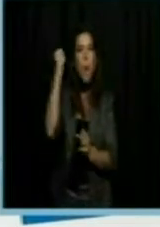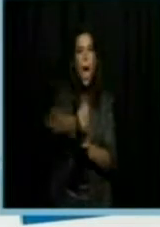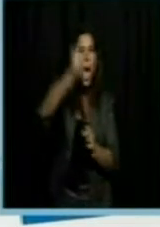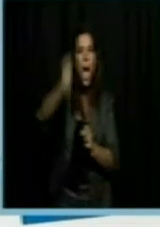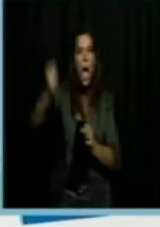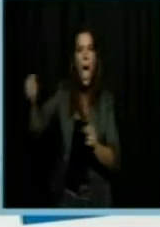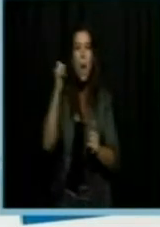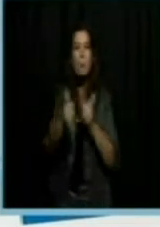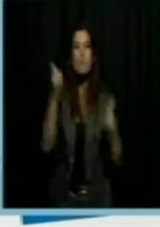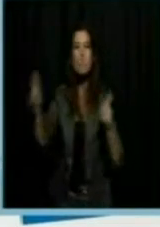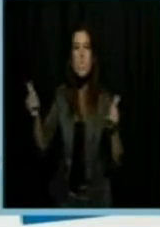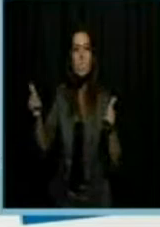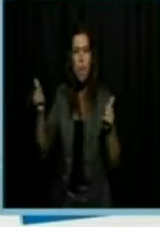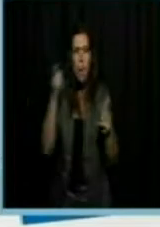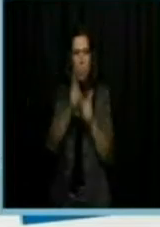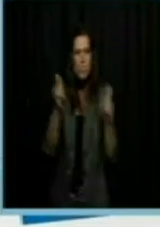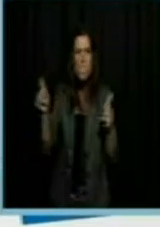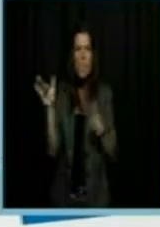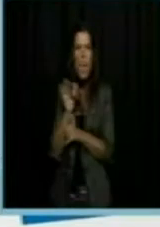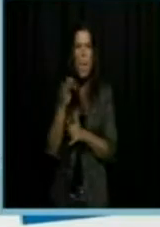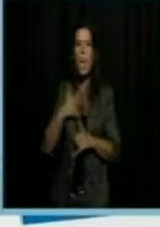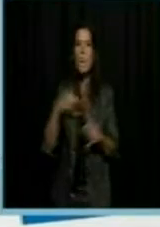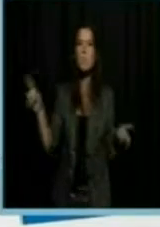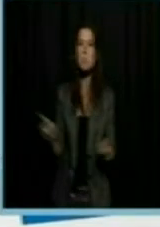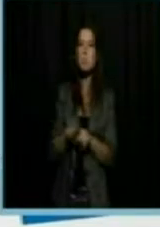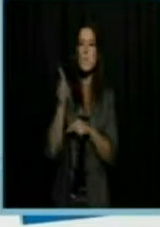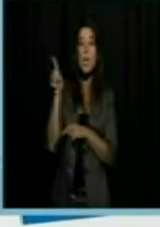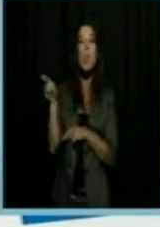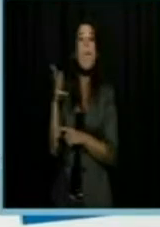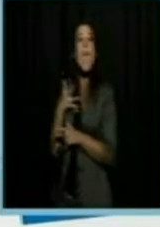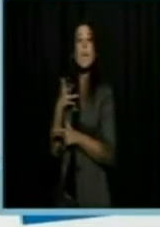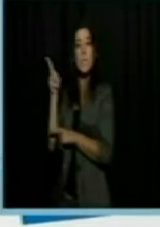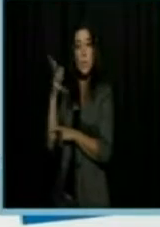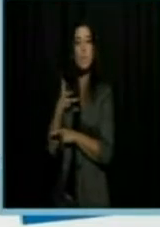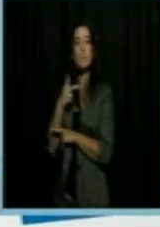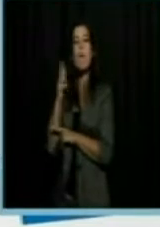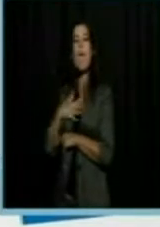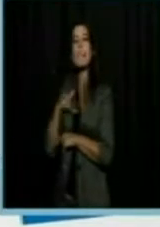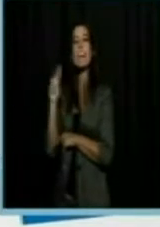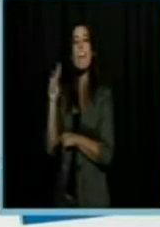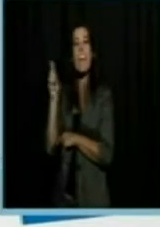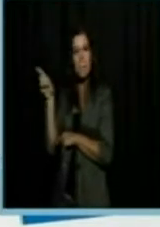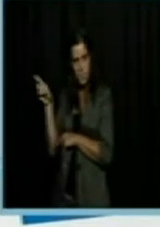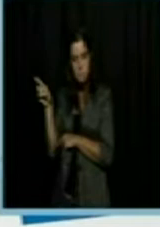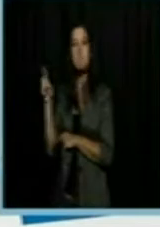ucciso ragazzi della vostra età, a 30 anni lo hanno arrestato